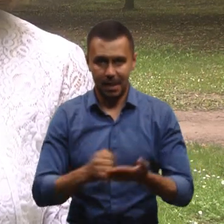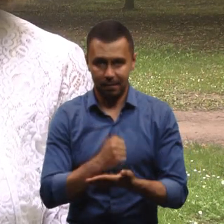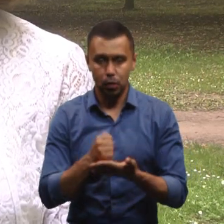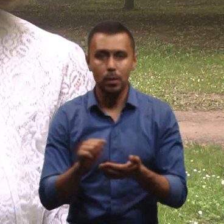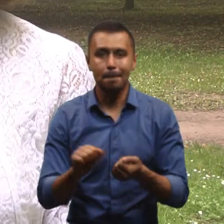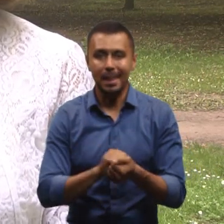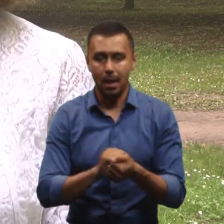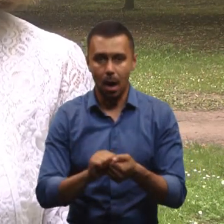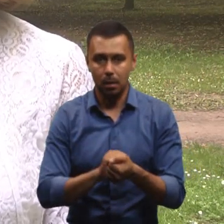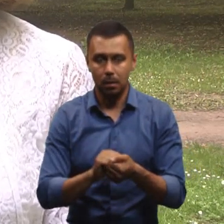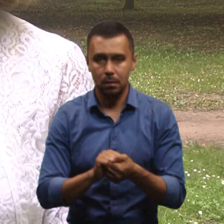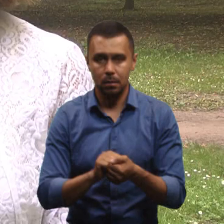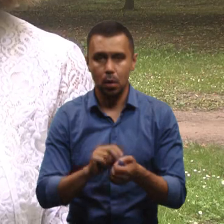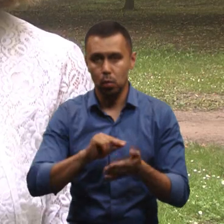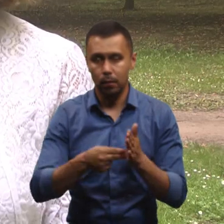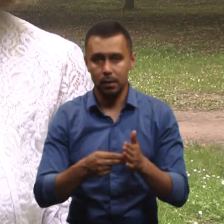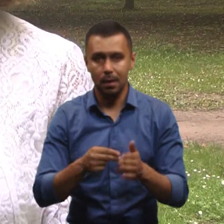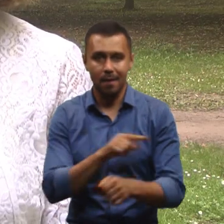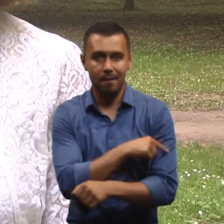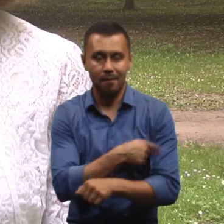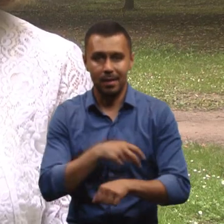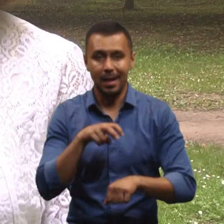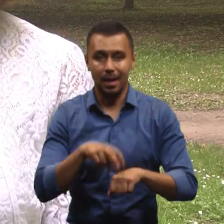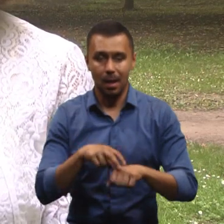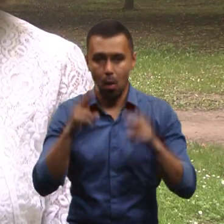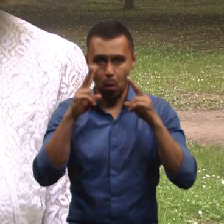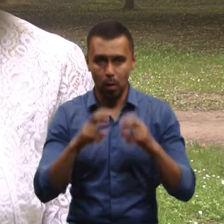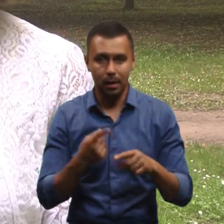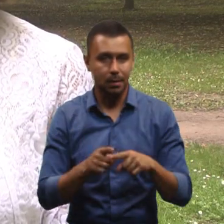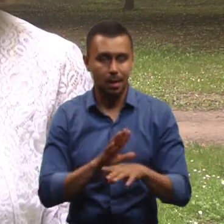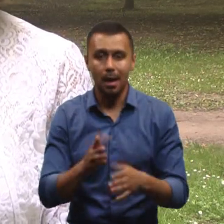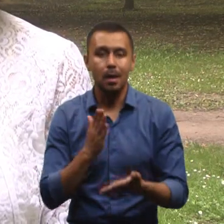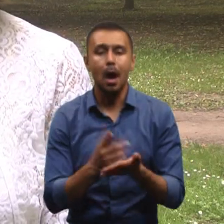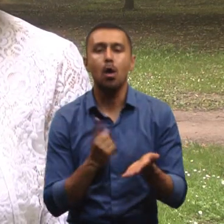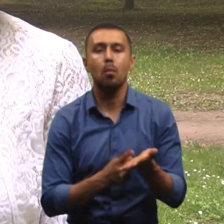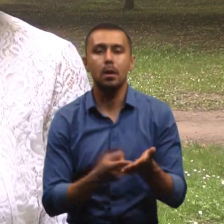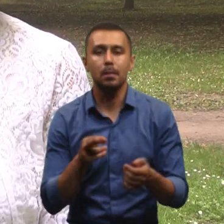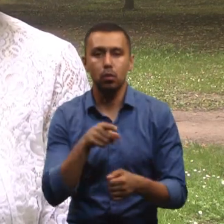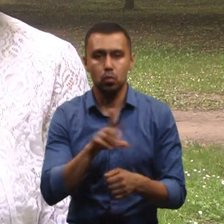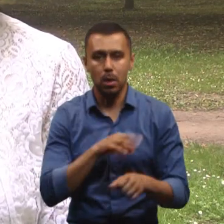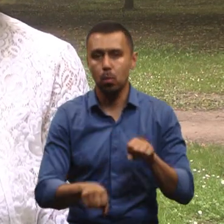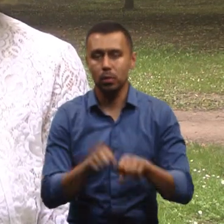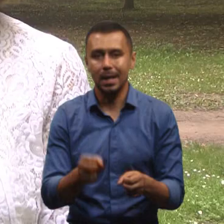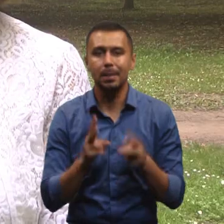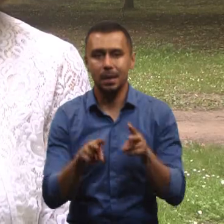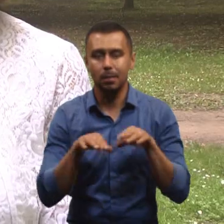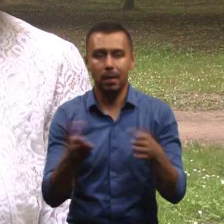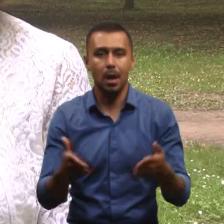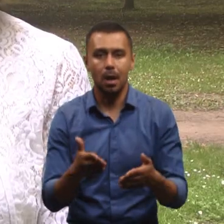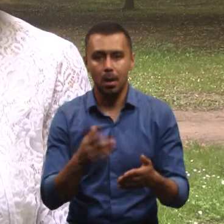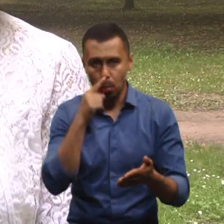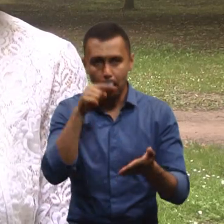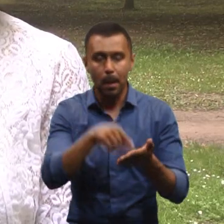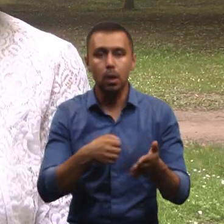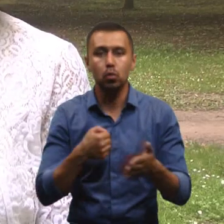підтверджуючі матеріали, довідка ветлікаря, огляд. Це не є аргументами для того, щоб була порушена кримінальна справа, яка б дійшла